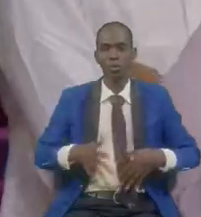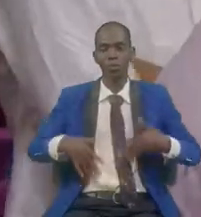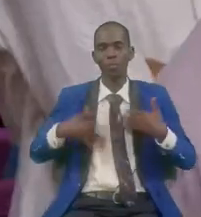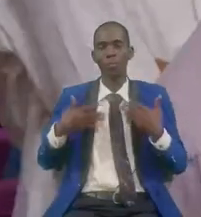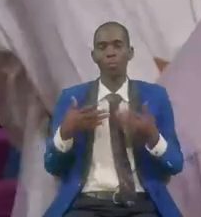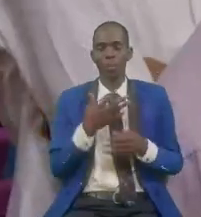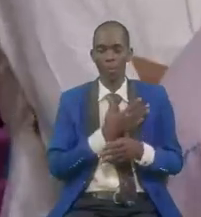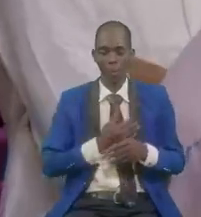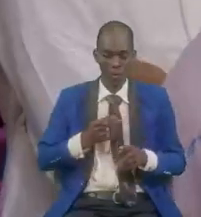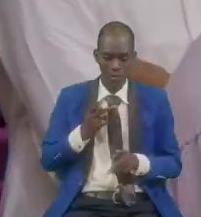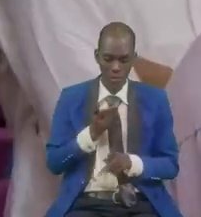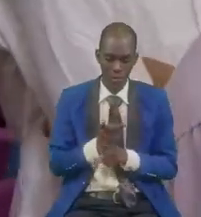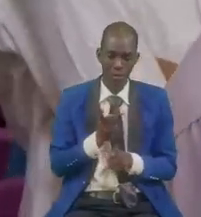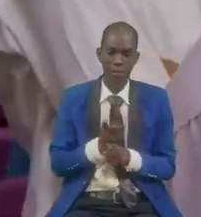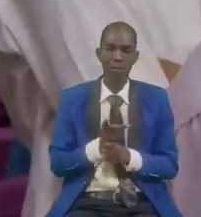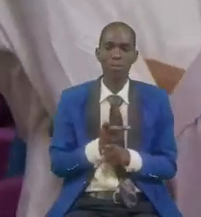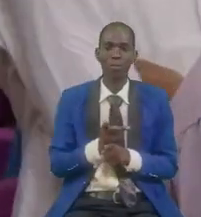retenez